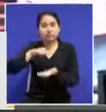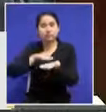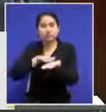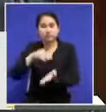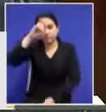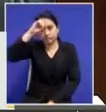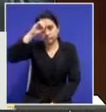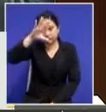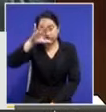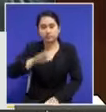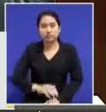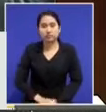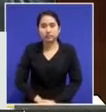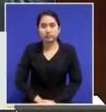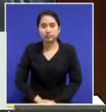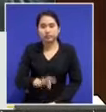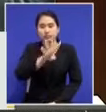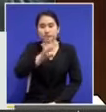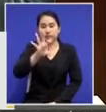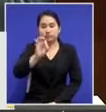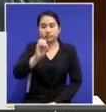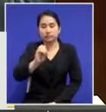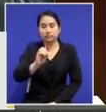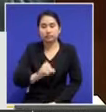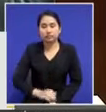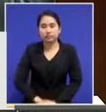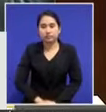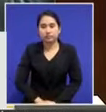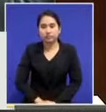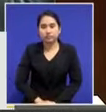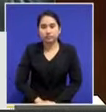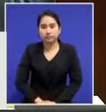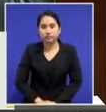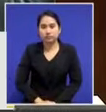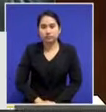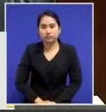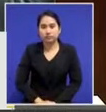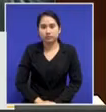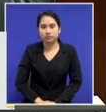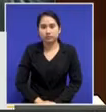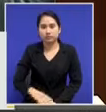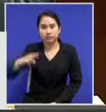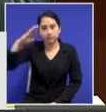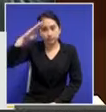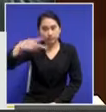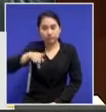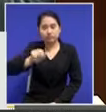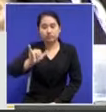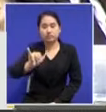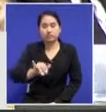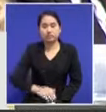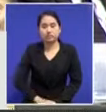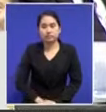ครับ 490นายวิทยาผิวผ่อง พลเอกประยุทธ์จันทร์โอชา